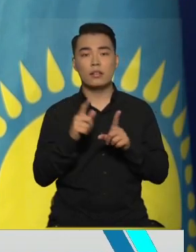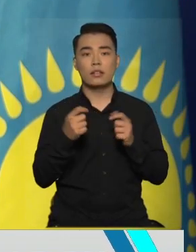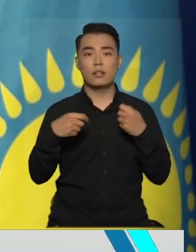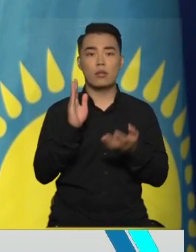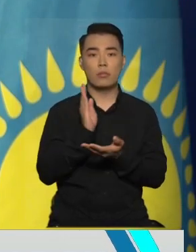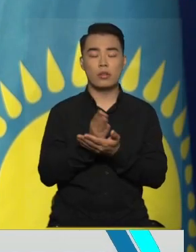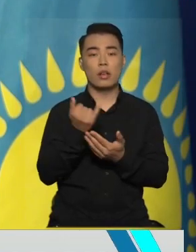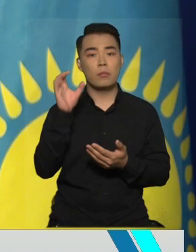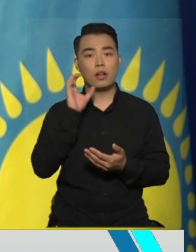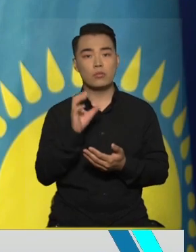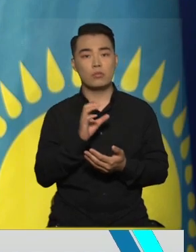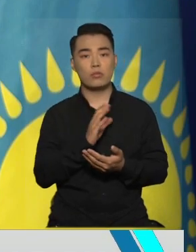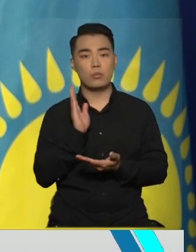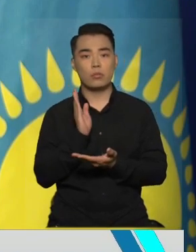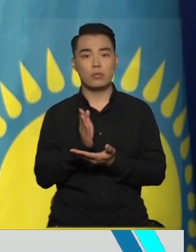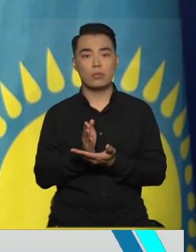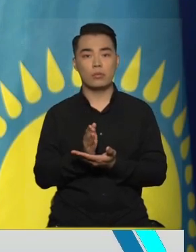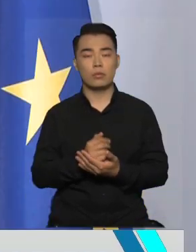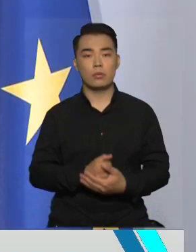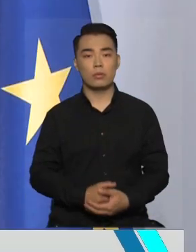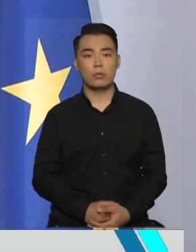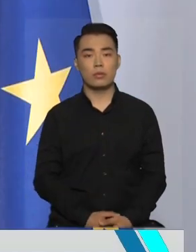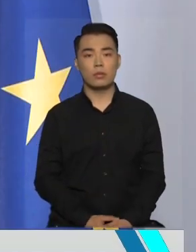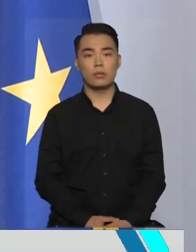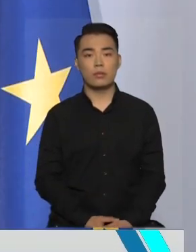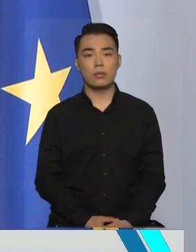Предлагаю послушать фрагмент интервью.